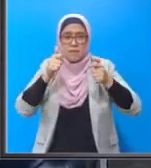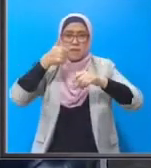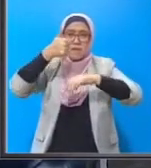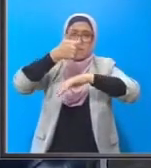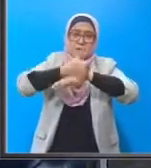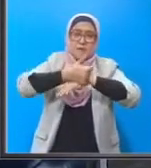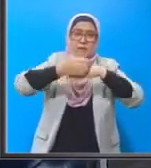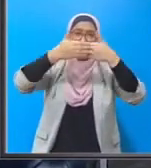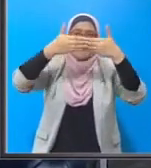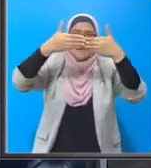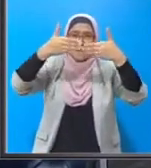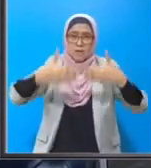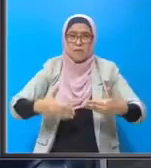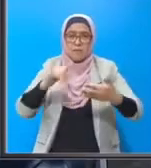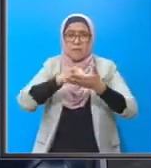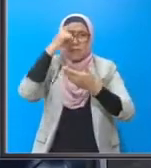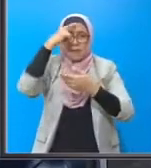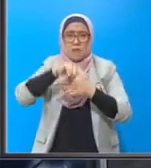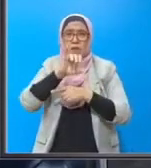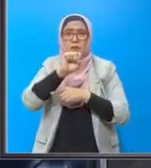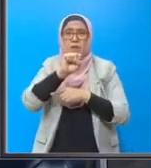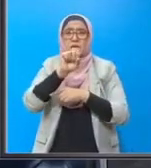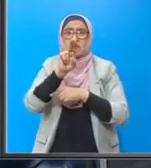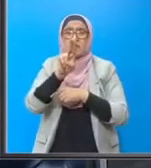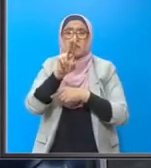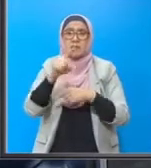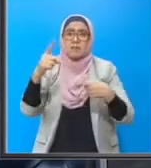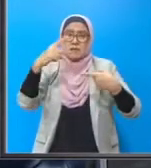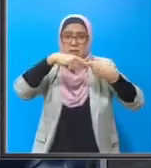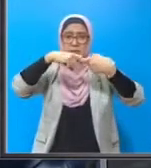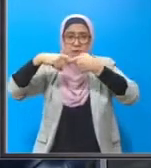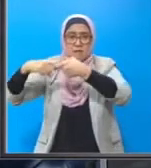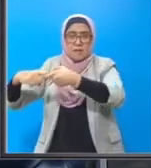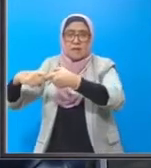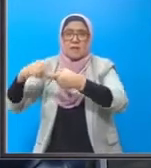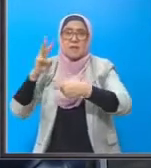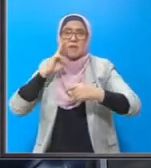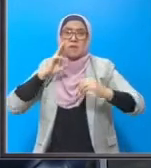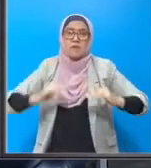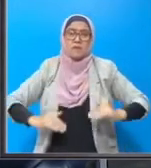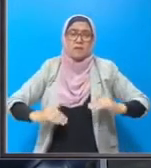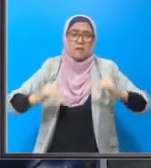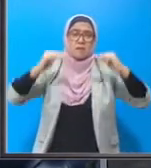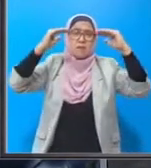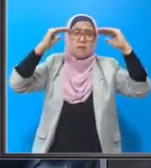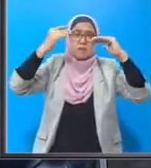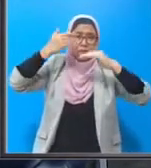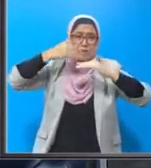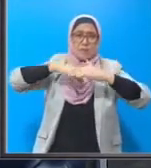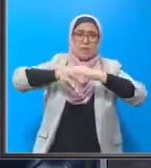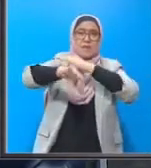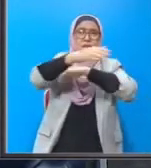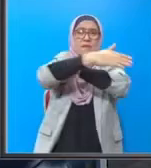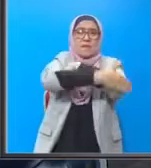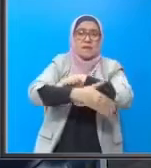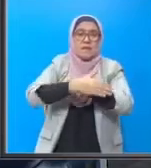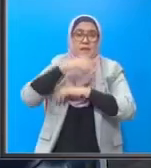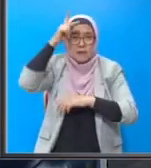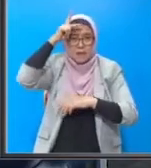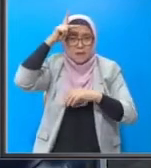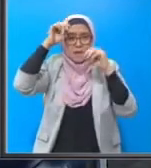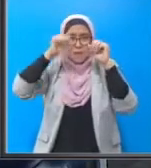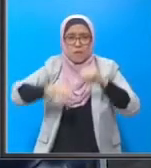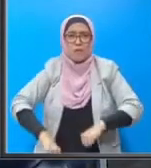isu membabitkan banjir besar di negeri Klaten ini dapat editan Gani ataupun dapat